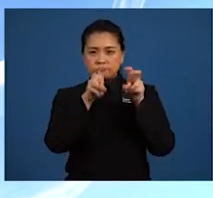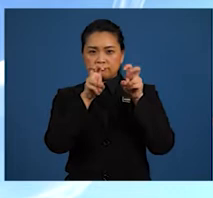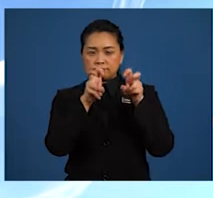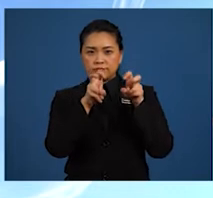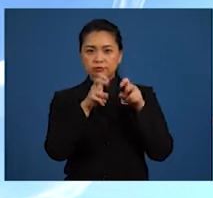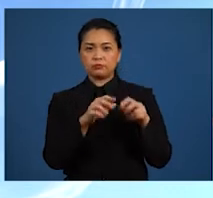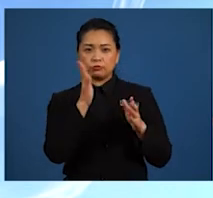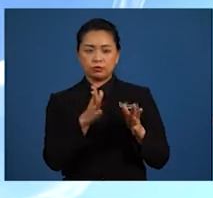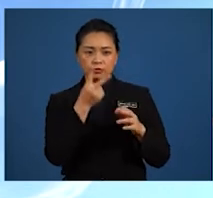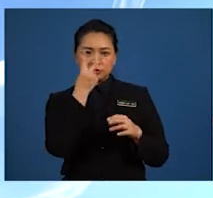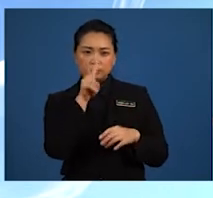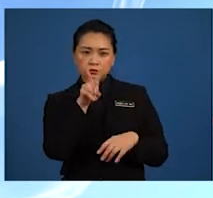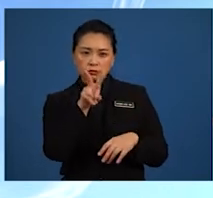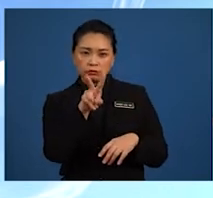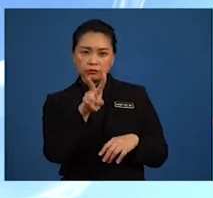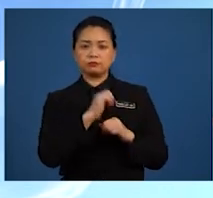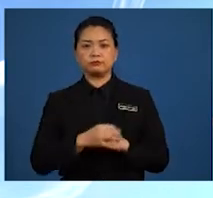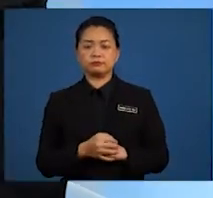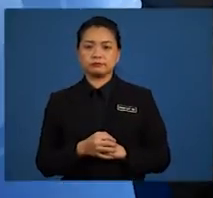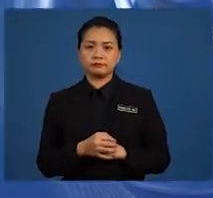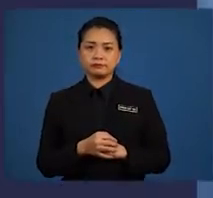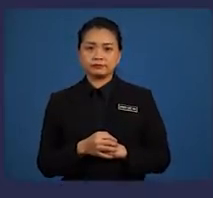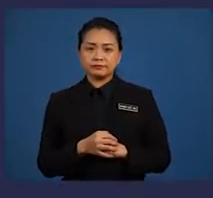menghayati paparan yang ditonjolkan